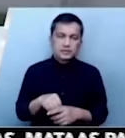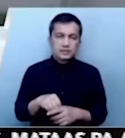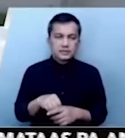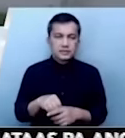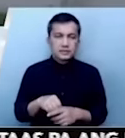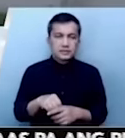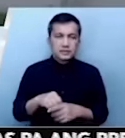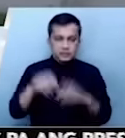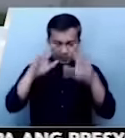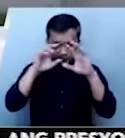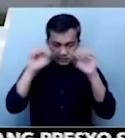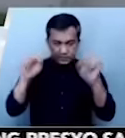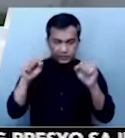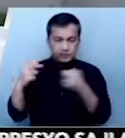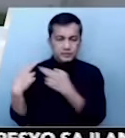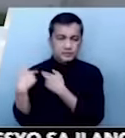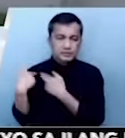responsibilities.